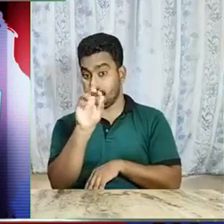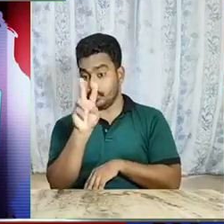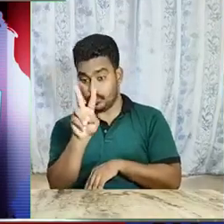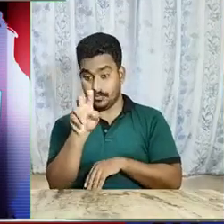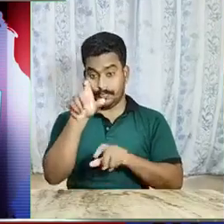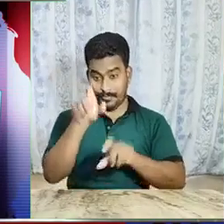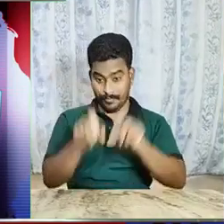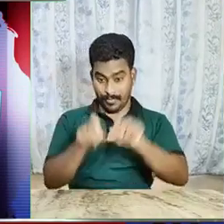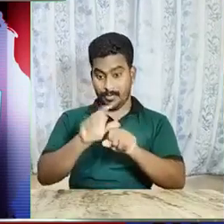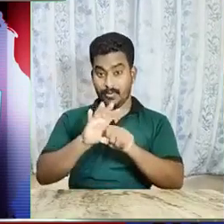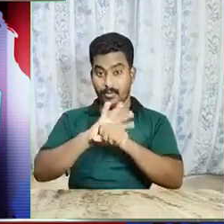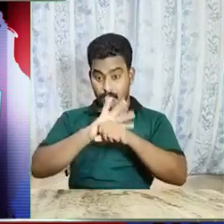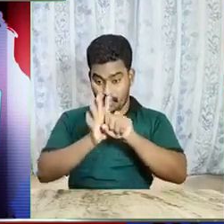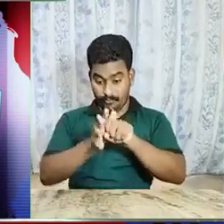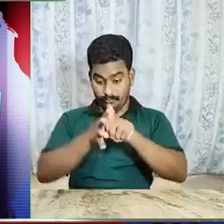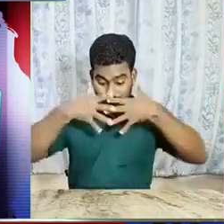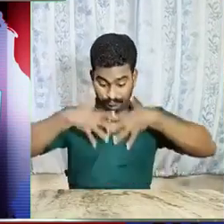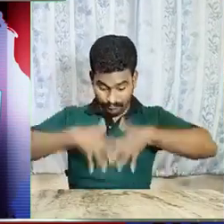ഇതുവരെ